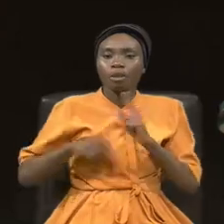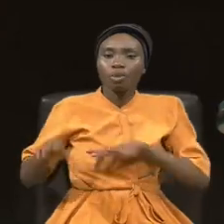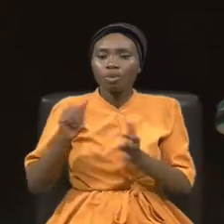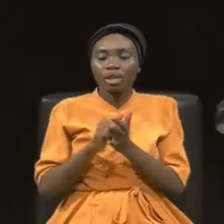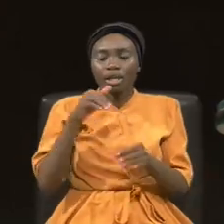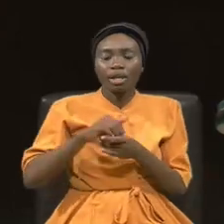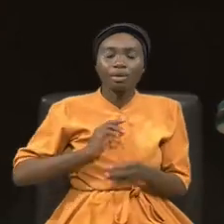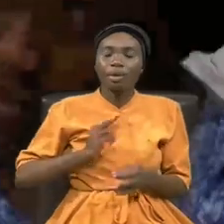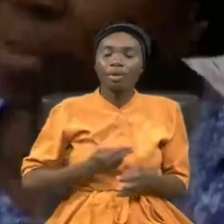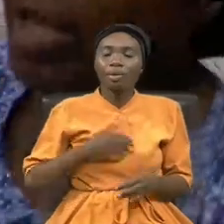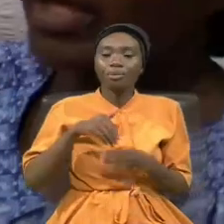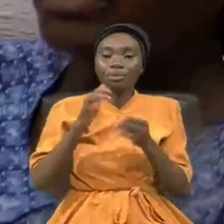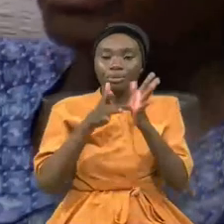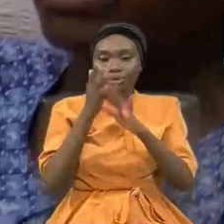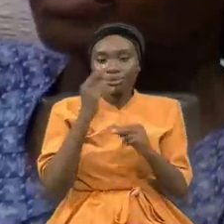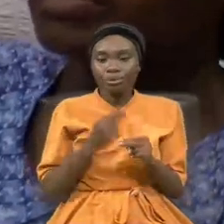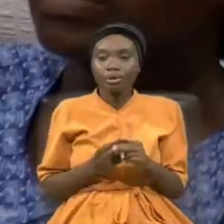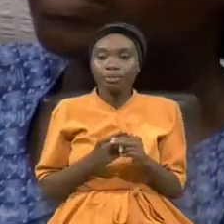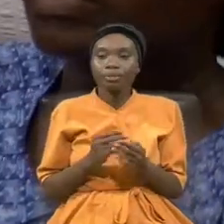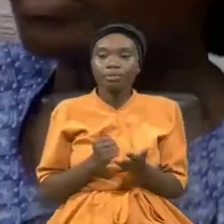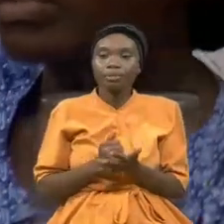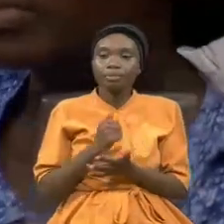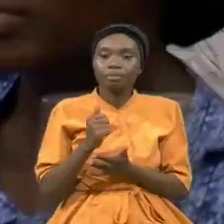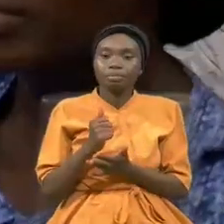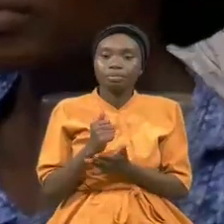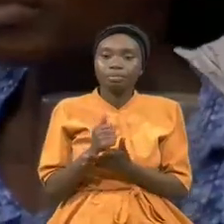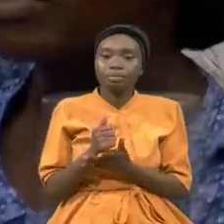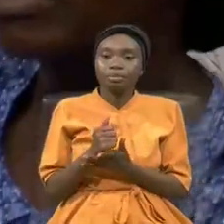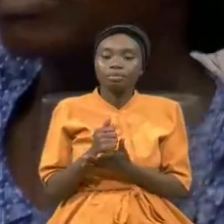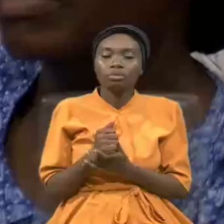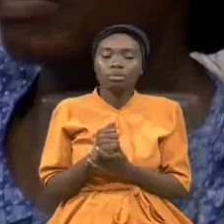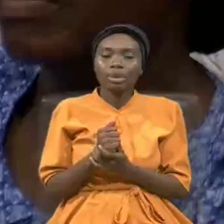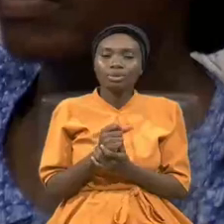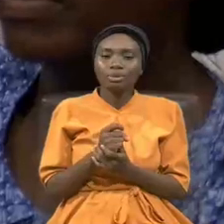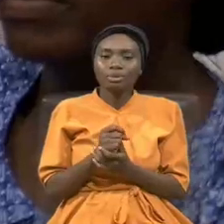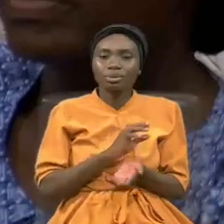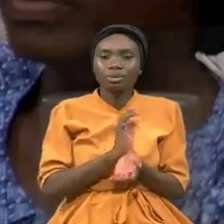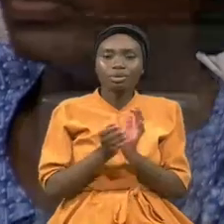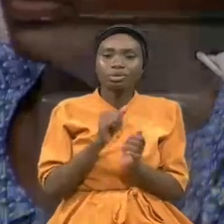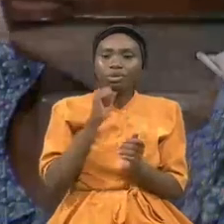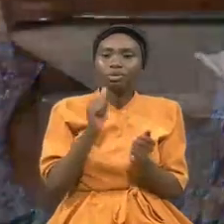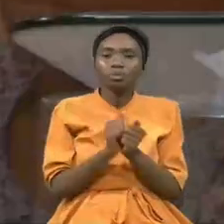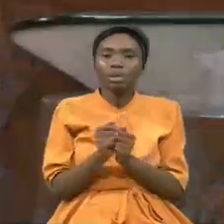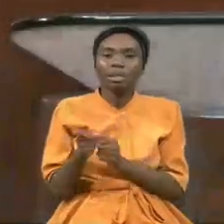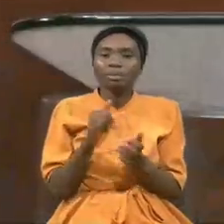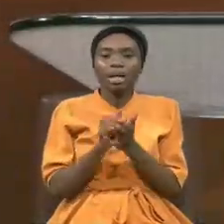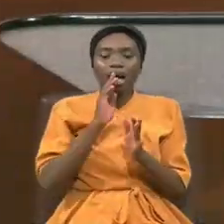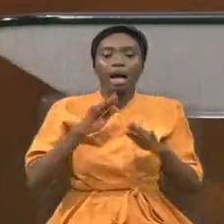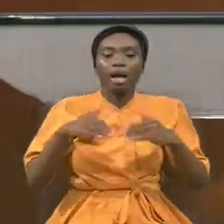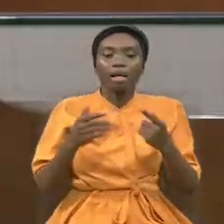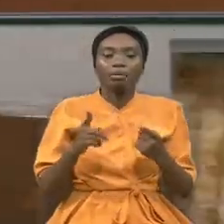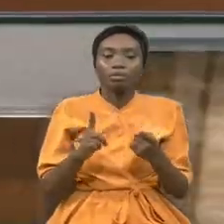le Seigneur le fasse en nous au nom de Jésus. Ne te mêle pas, ne te mêle pas avec les hommes